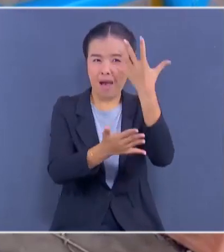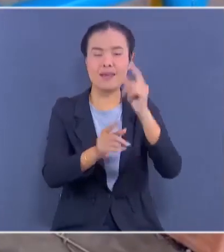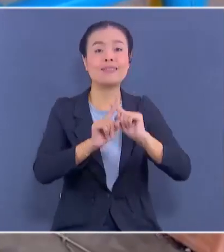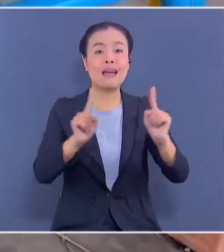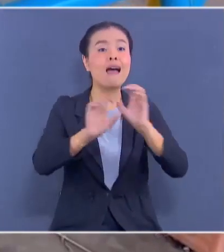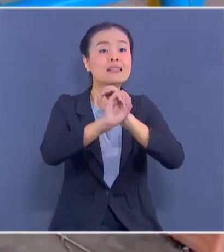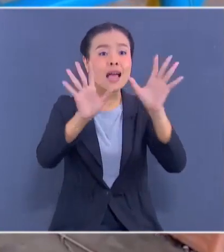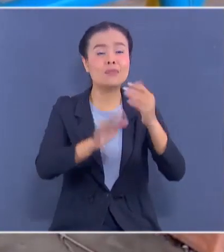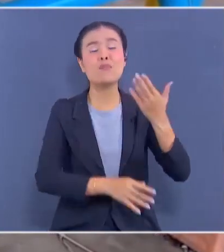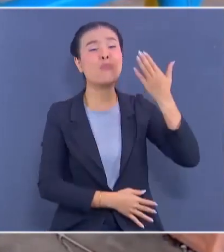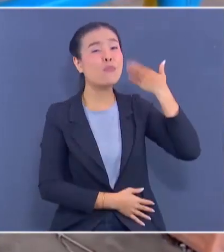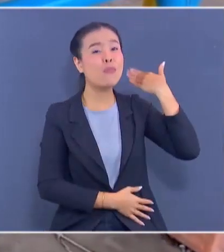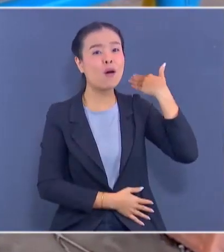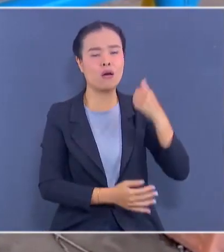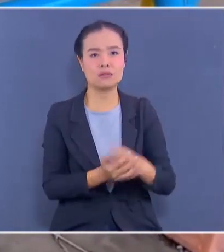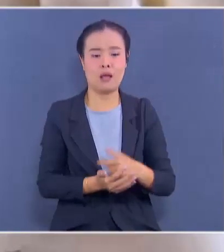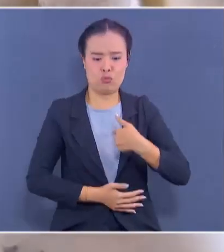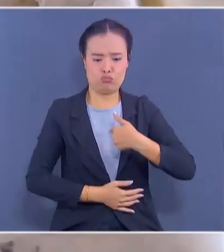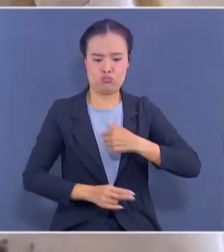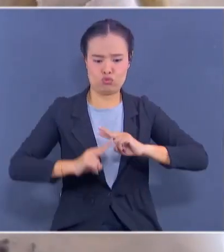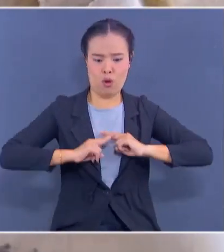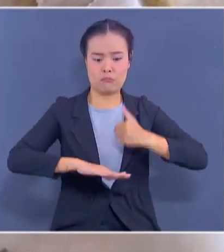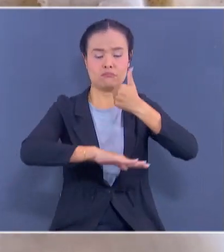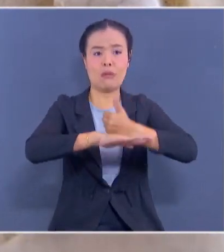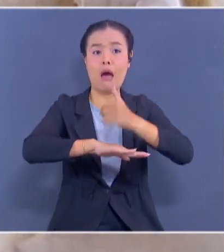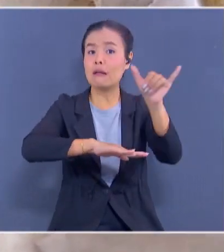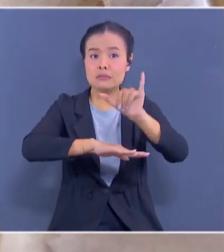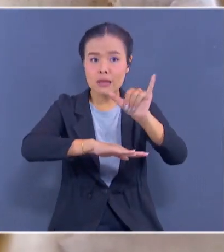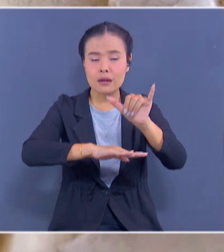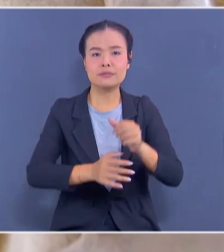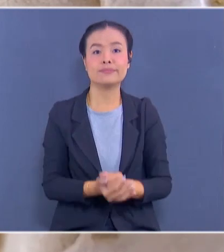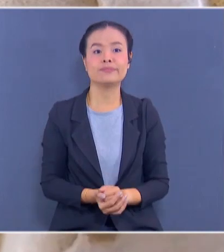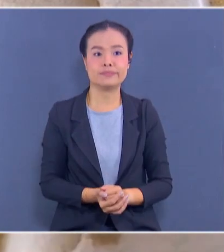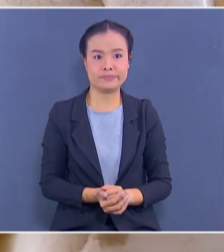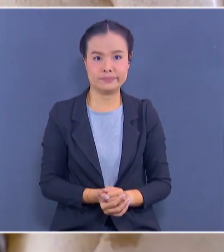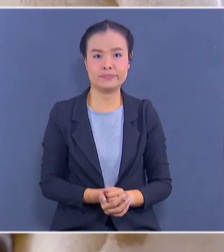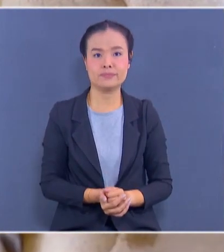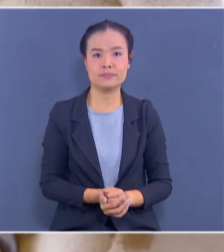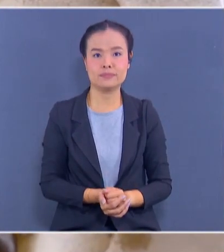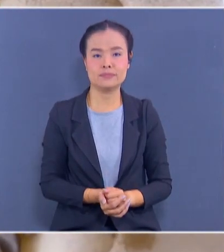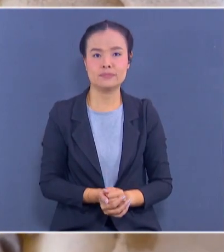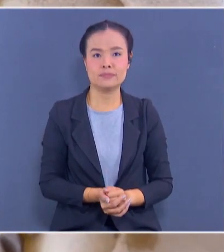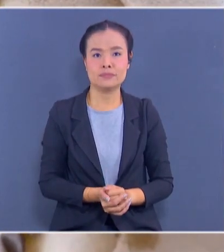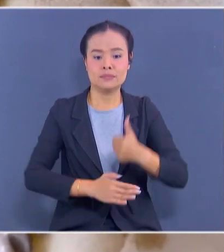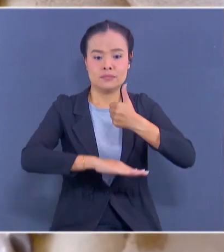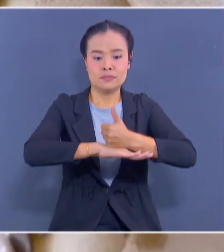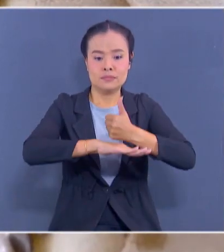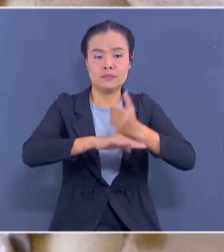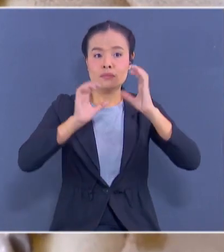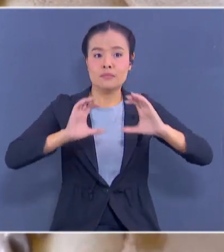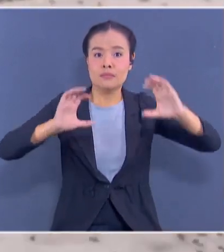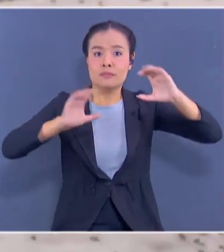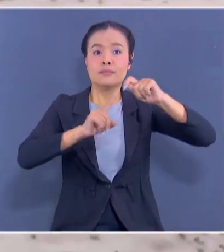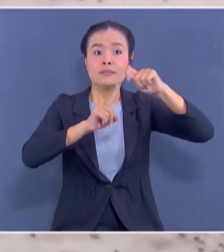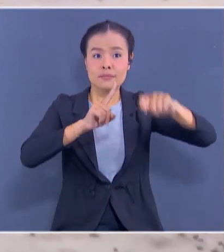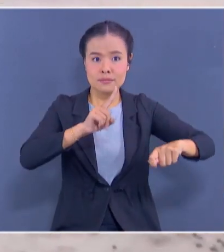นว่าเกิดขึ้นก่อนหน้านี้ คร ับ ช่วงที่ตนเองยังไม่ได้เข้ามารับตำแหน่งและเรื่องนี้ครับล่าสุดผู้ว่าราชการจังหวัดนครราช